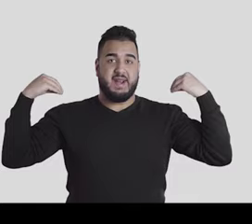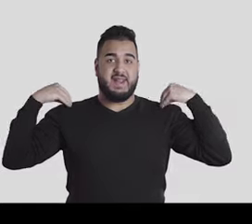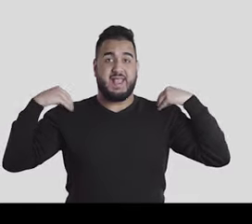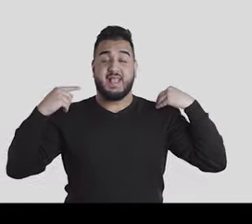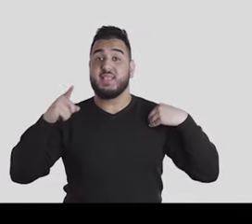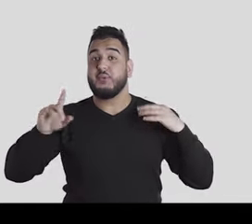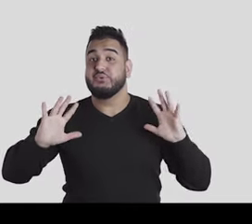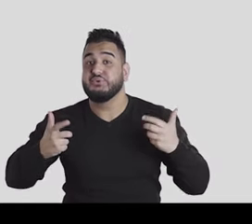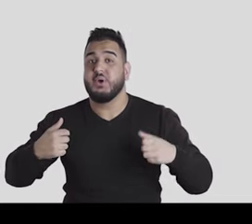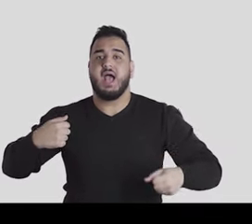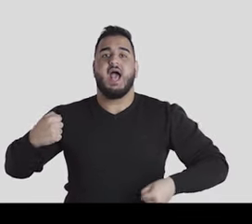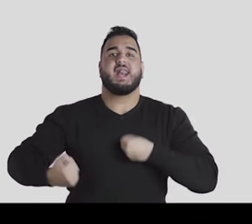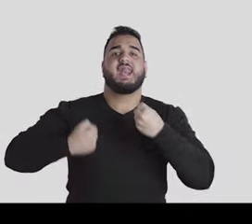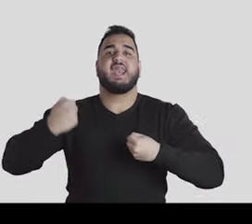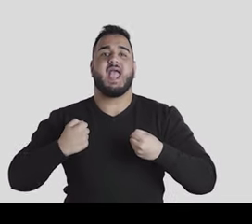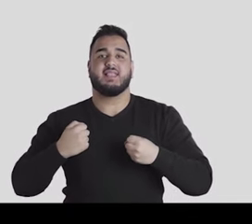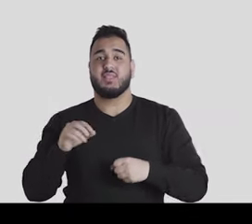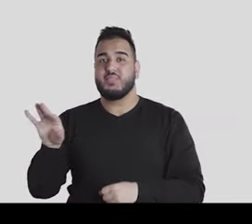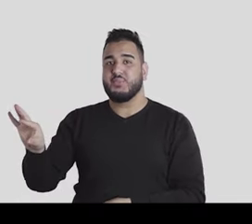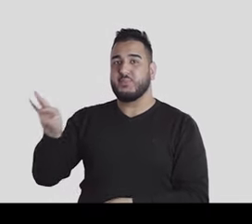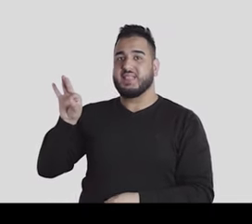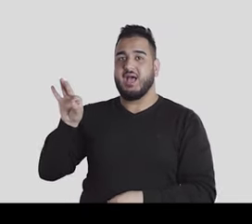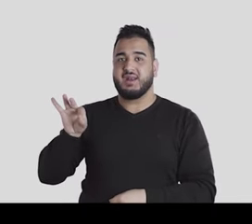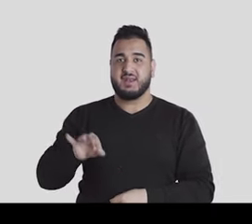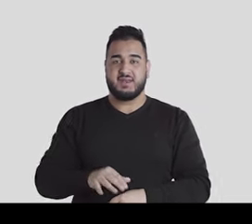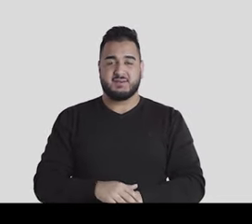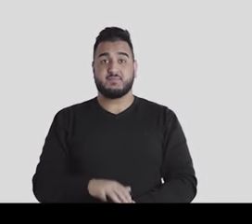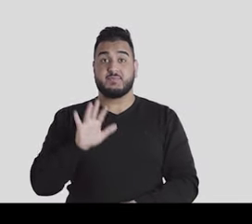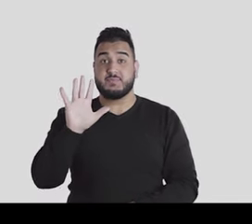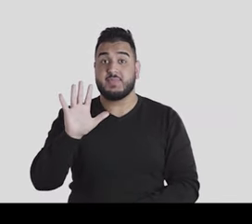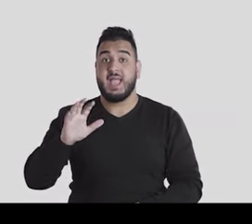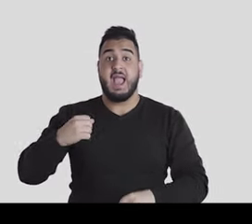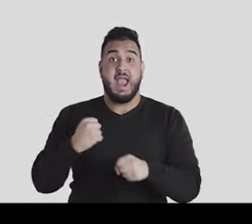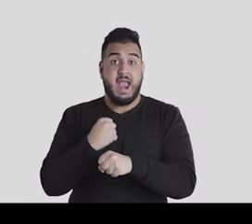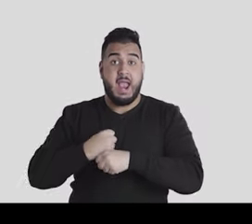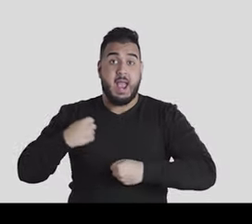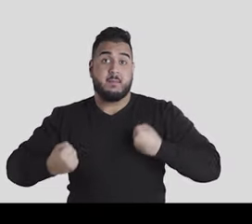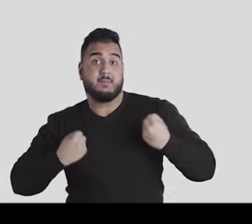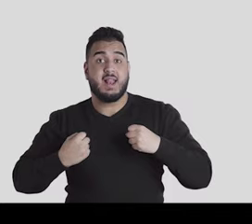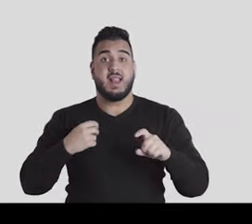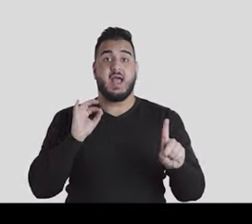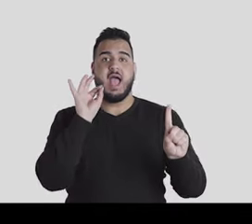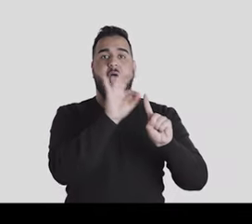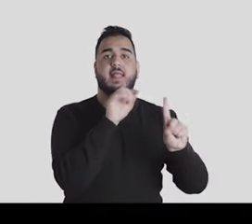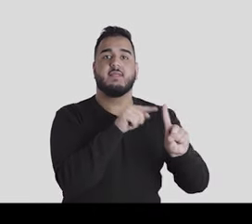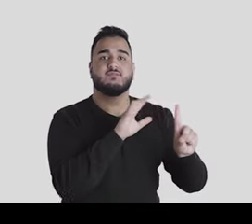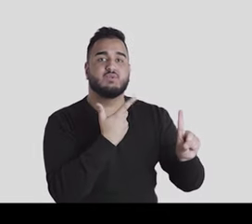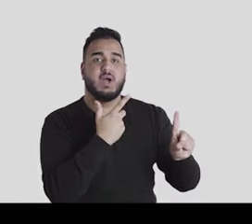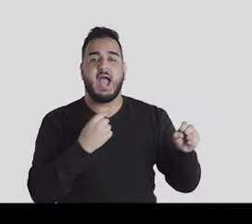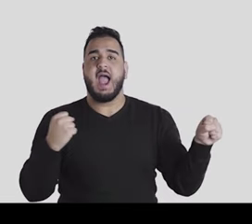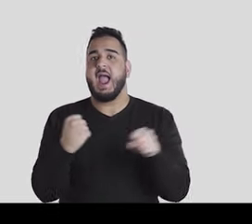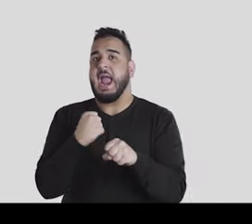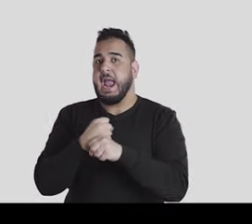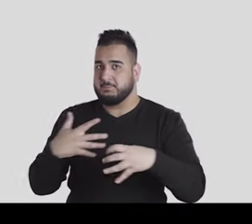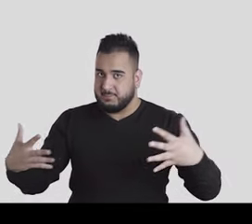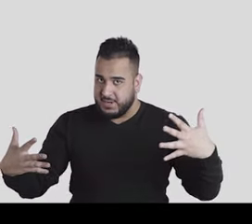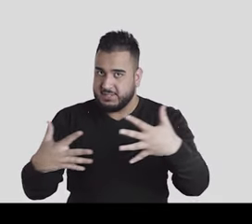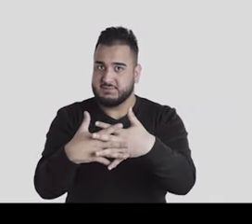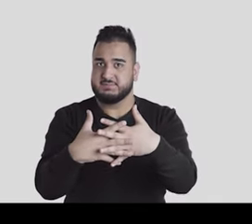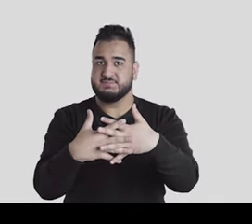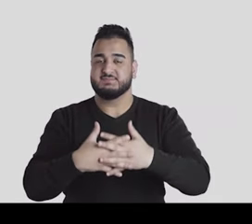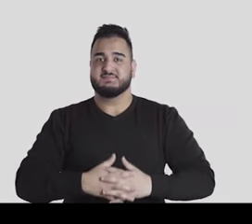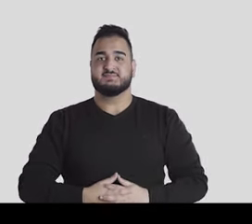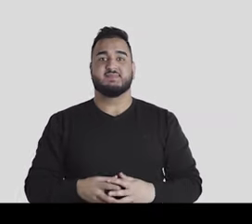وهو نشاط أركض واختار. أهداف النشاط: تعزيز العمل الجماعي والمنافسة النزيهة،